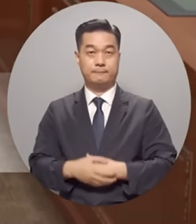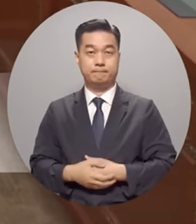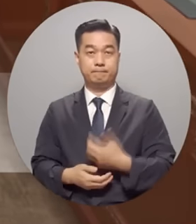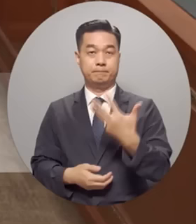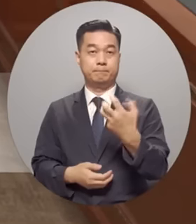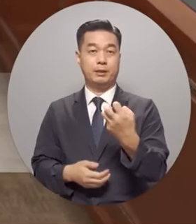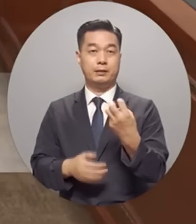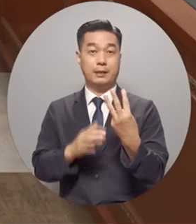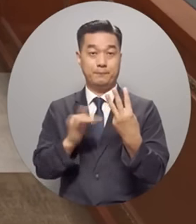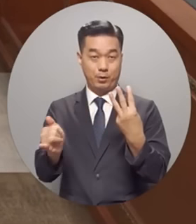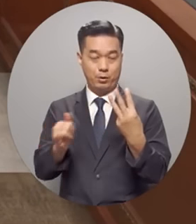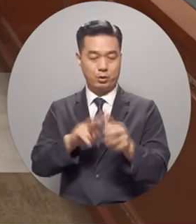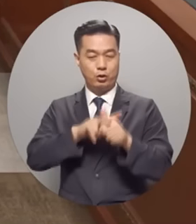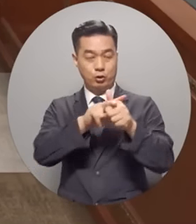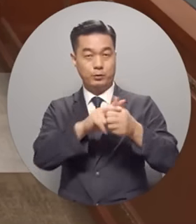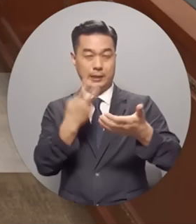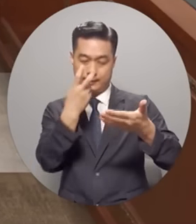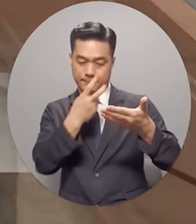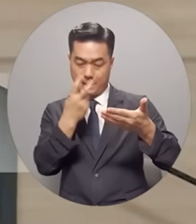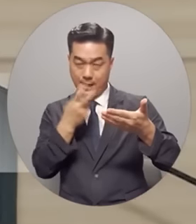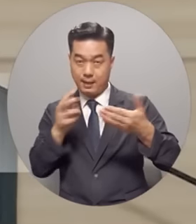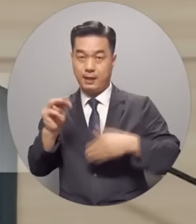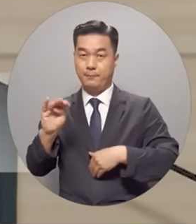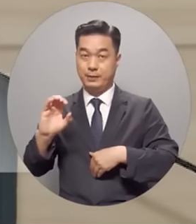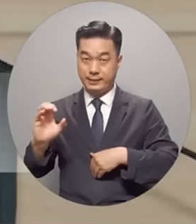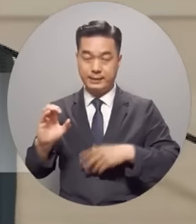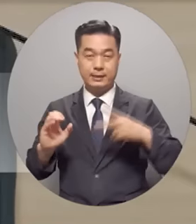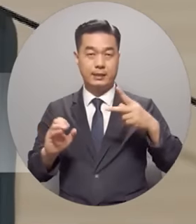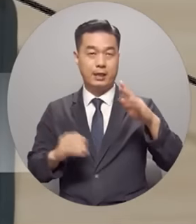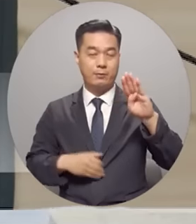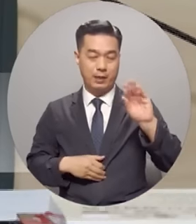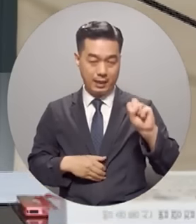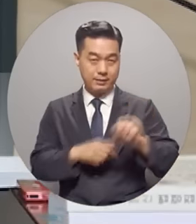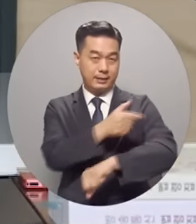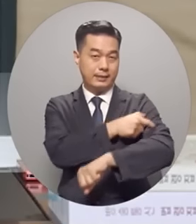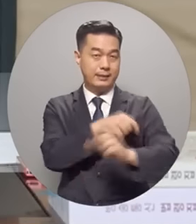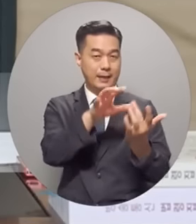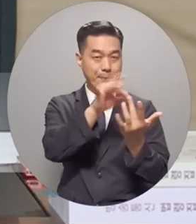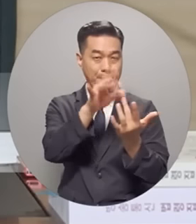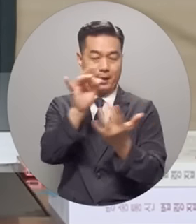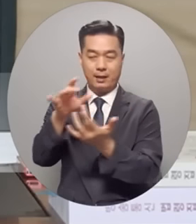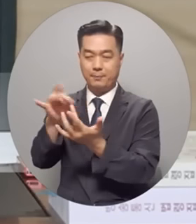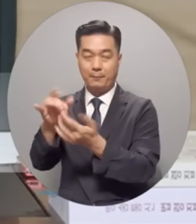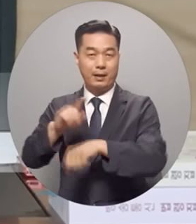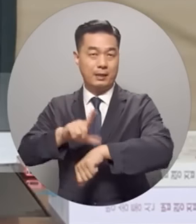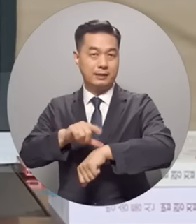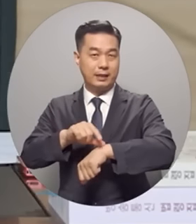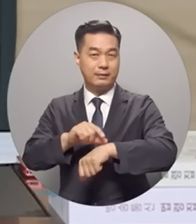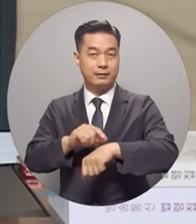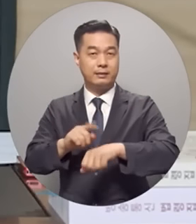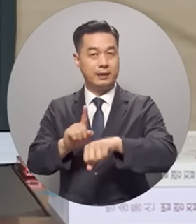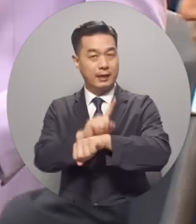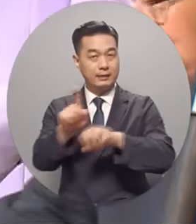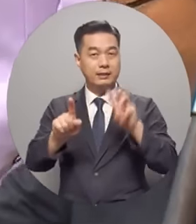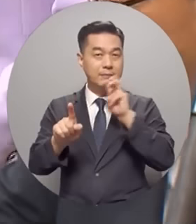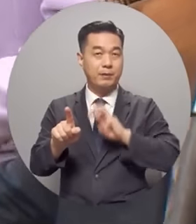83명의 후보자를 심사하며 MBC와 KBS 이사진을 선임하는 데 걸린 시간은 약 1시간 반.